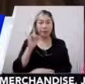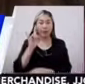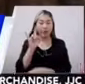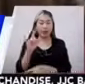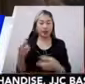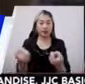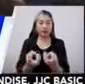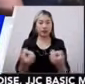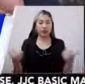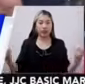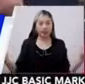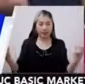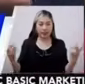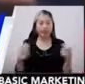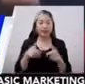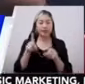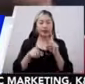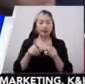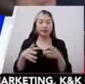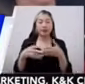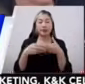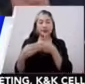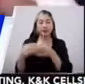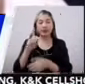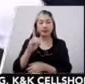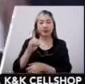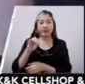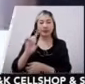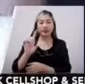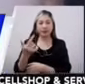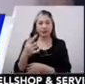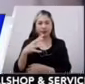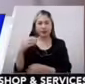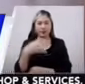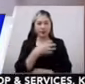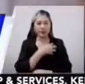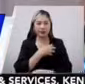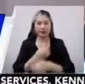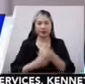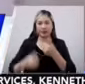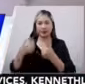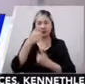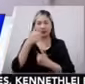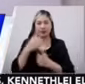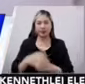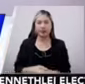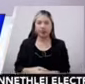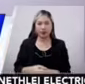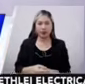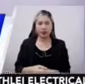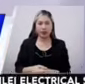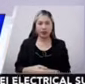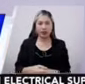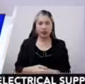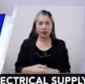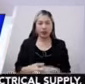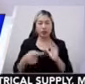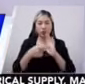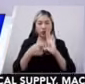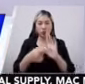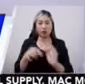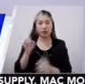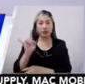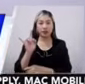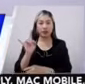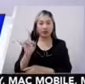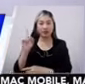Jr. at PNP Chief Police General Romel Marbil. Dito na iniharap sa media si dating Banban Mayor Alice Guo. Maikli